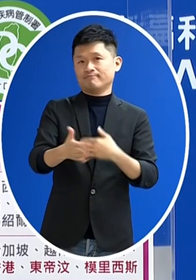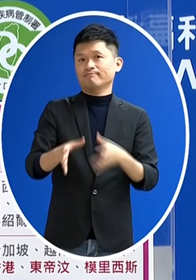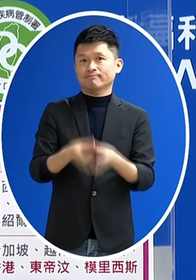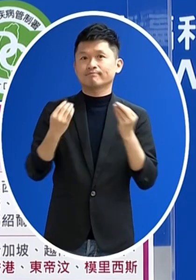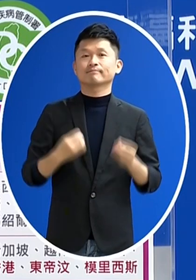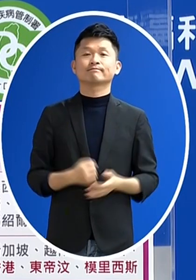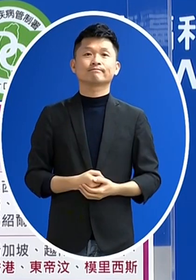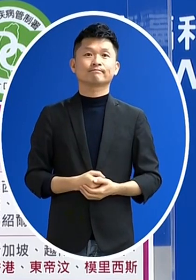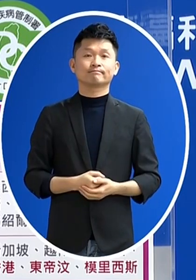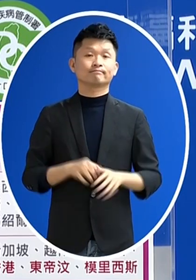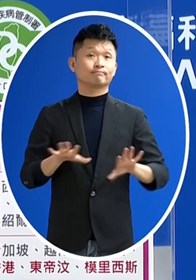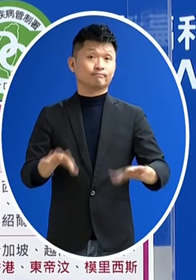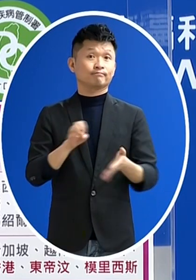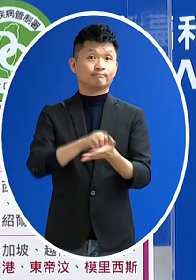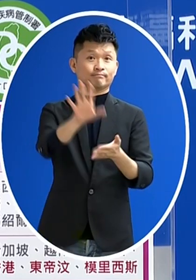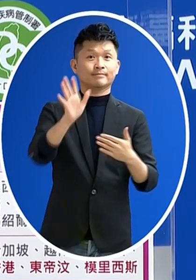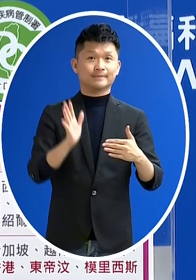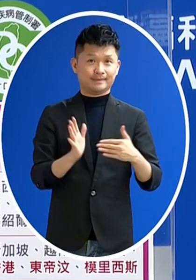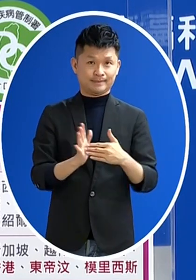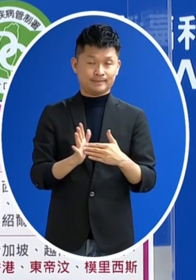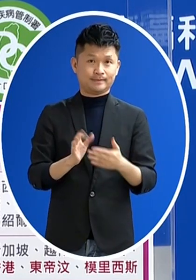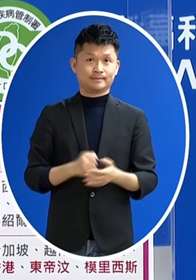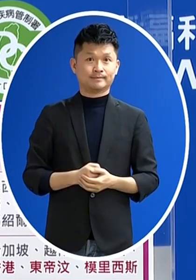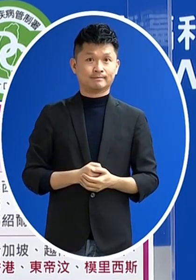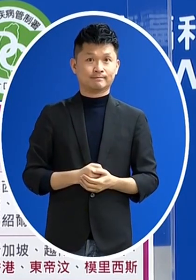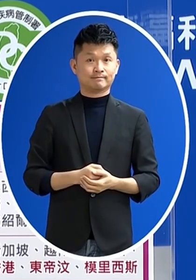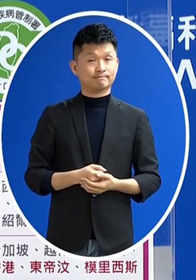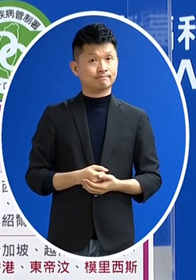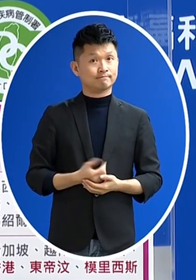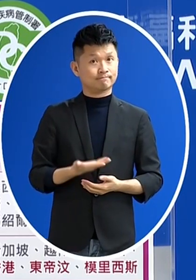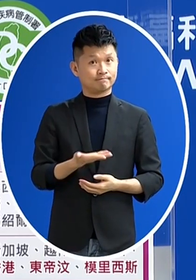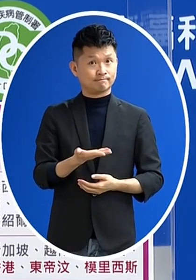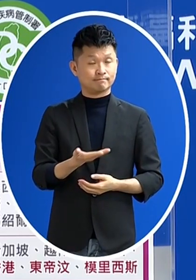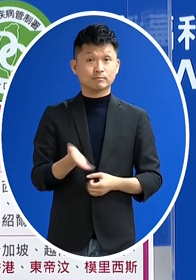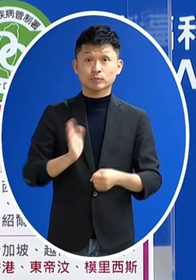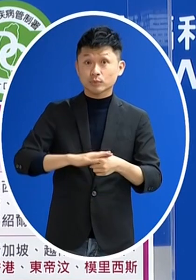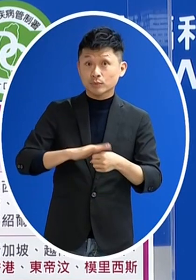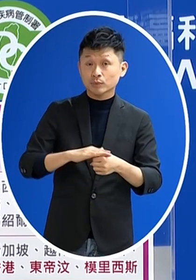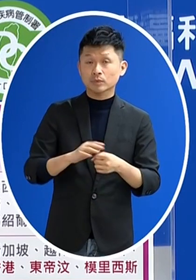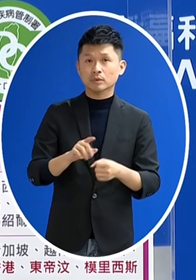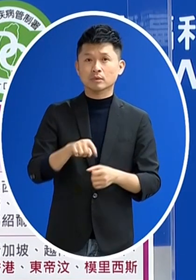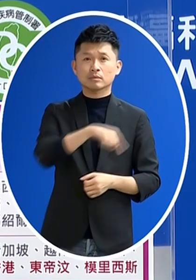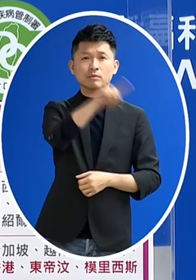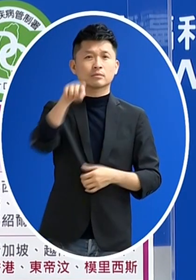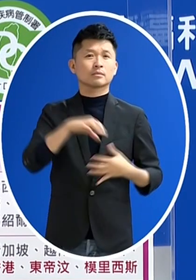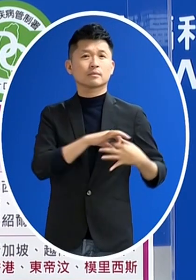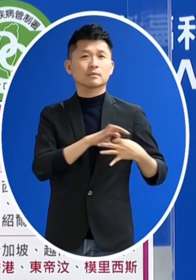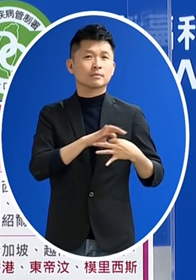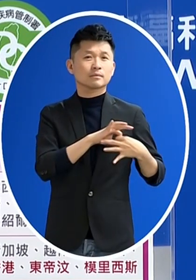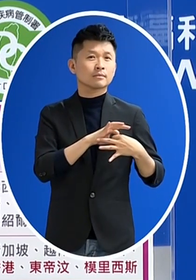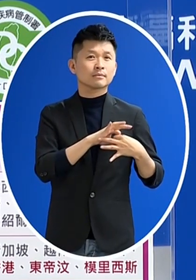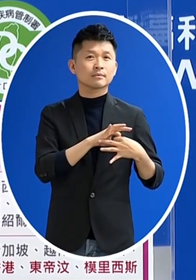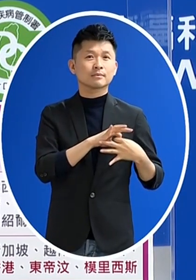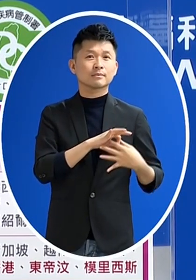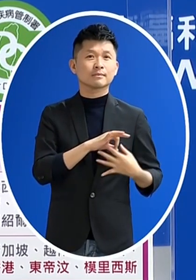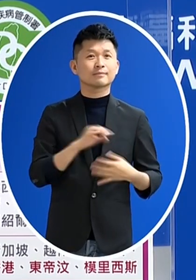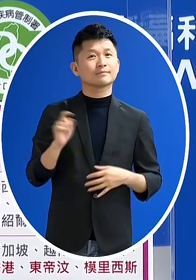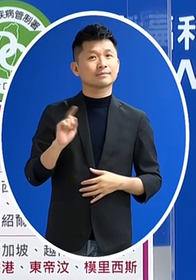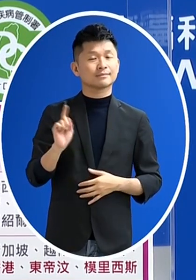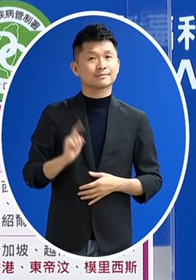好。那我们今天就先报告这里另外一个，因为大家都一直关心说我们那